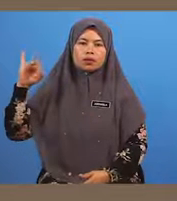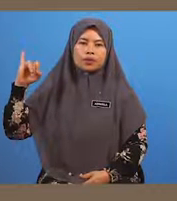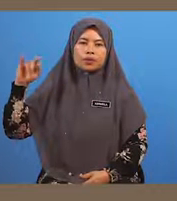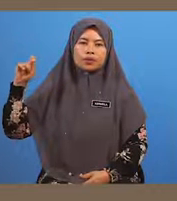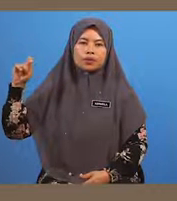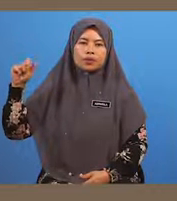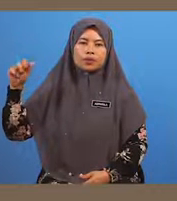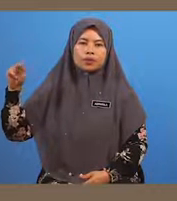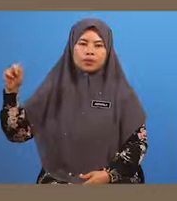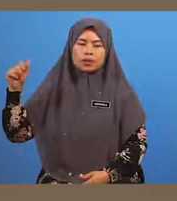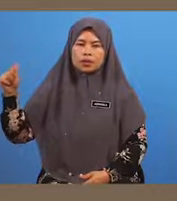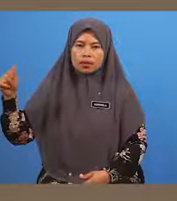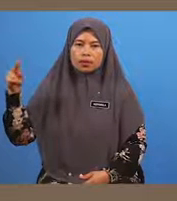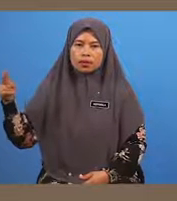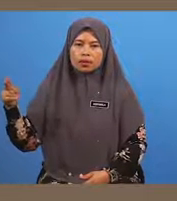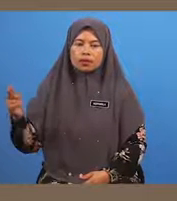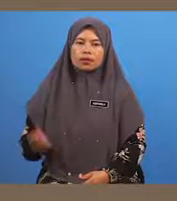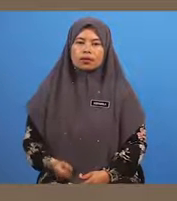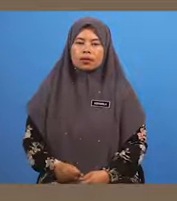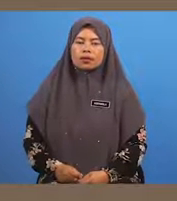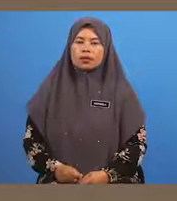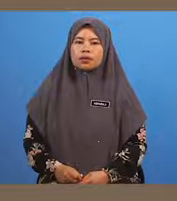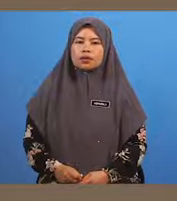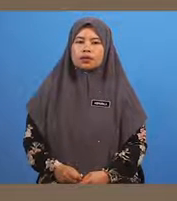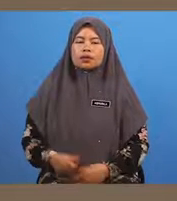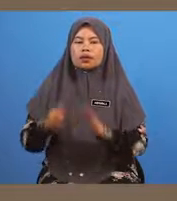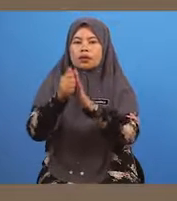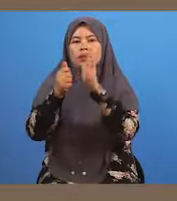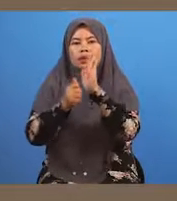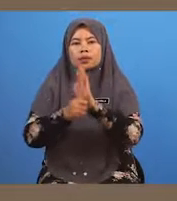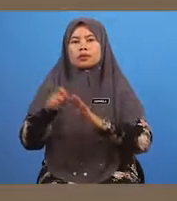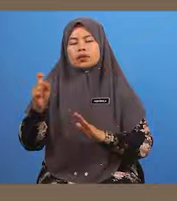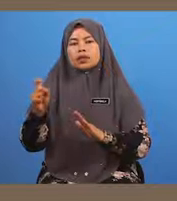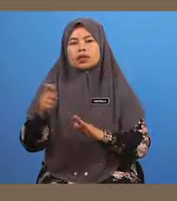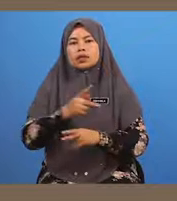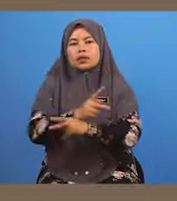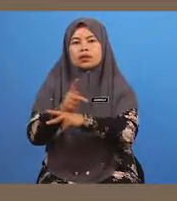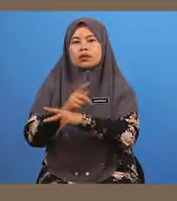juga adab-adab pergaulan mesti dilaksanakan dengan baik seperti